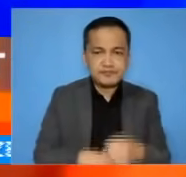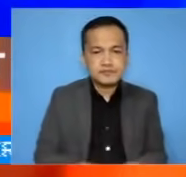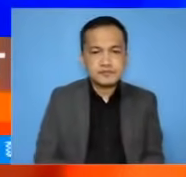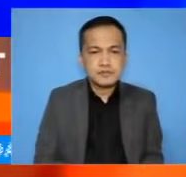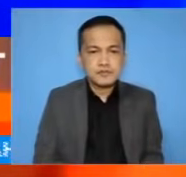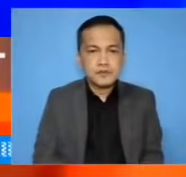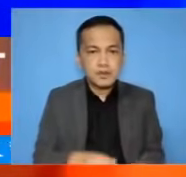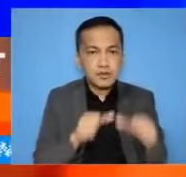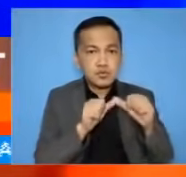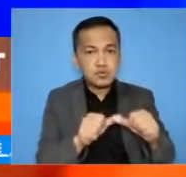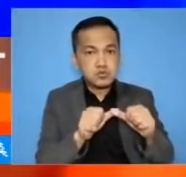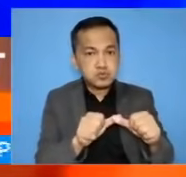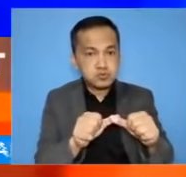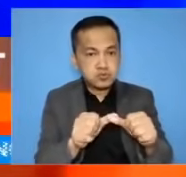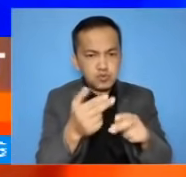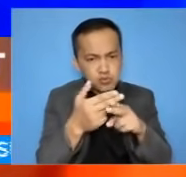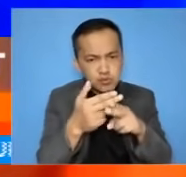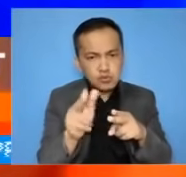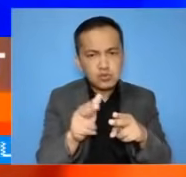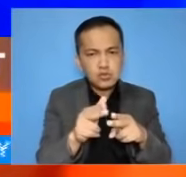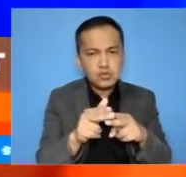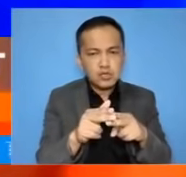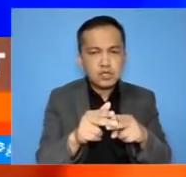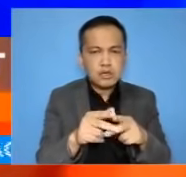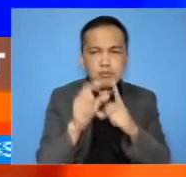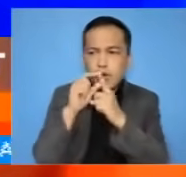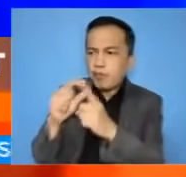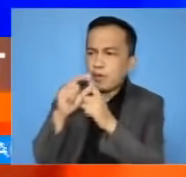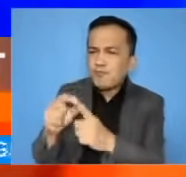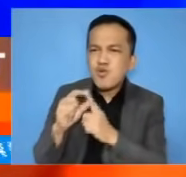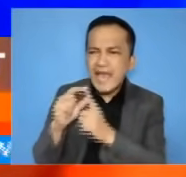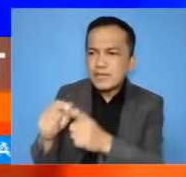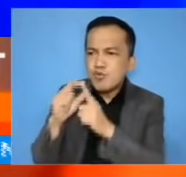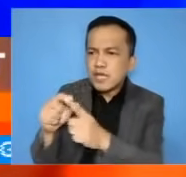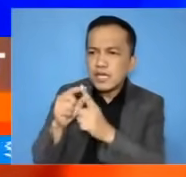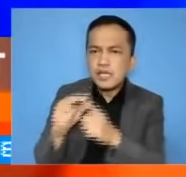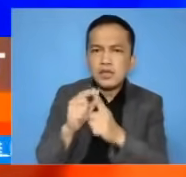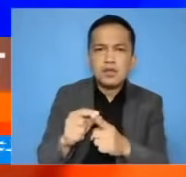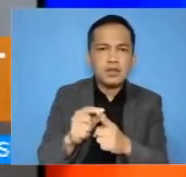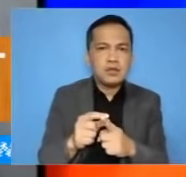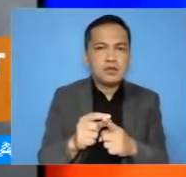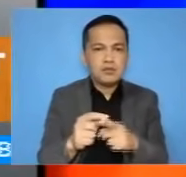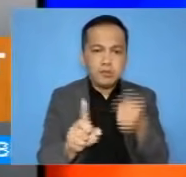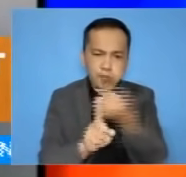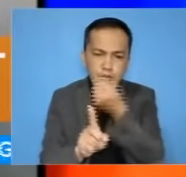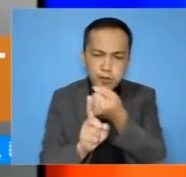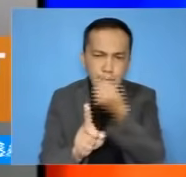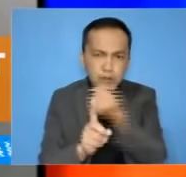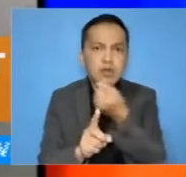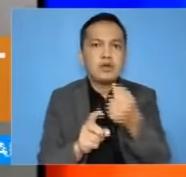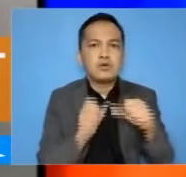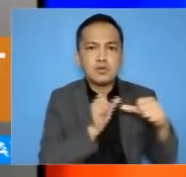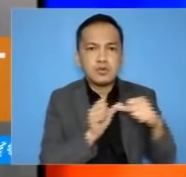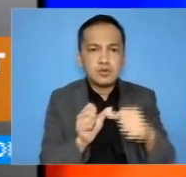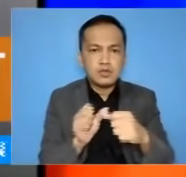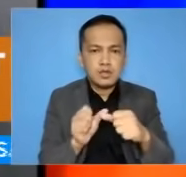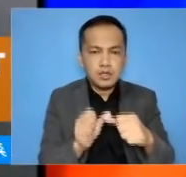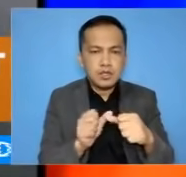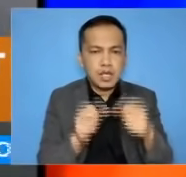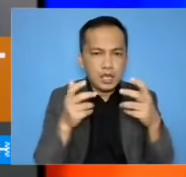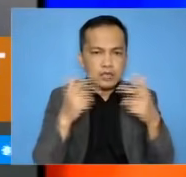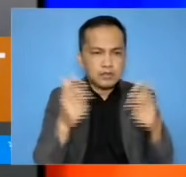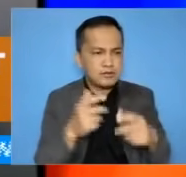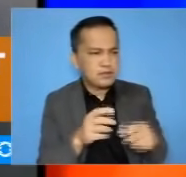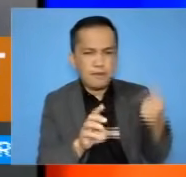Nagpatuloy pa ng ilang minuto ang pagmumura at pananakit ng babae sa enforcer. Yan ay habang nagkukuminit na ibalik na